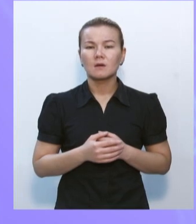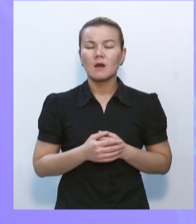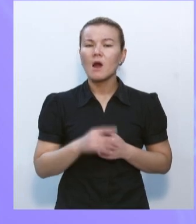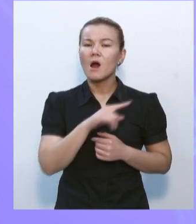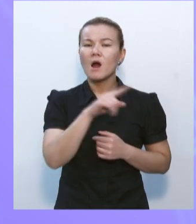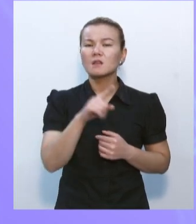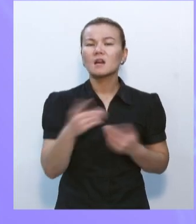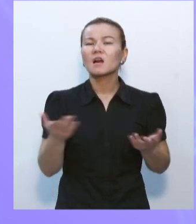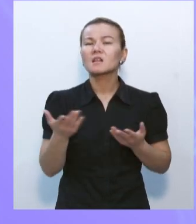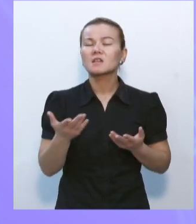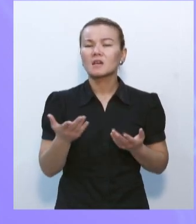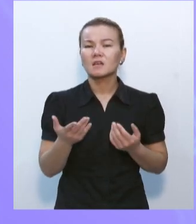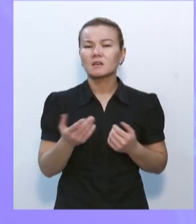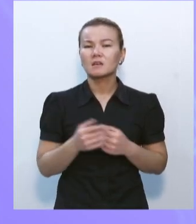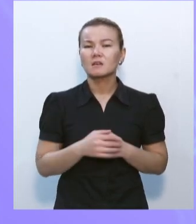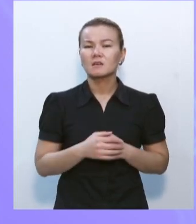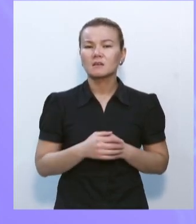Алар кандай экен?